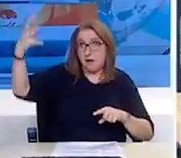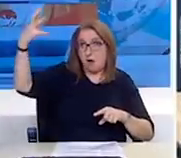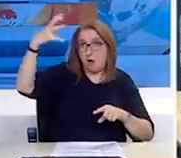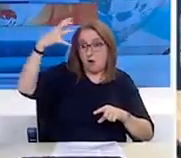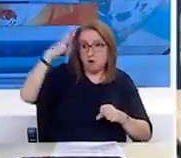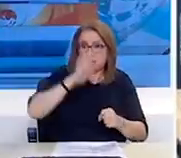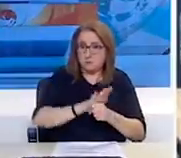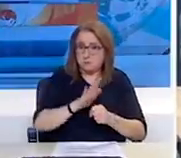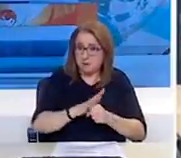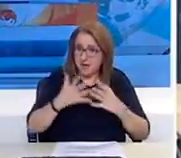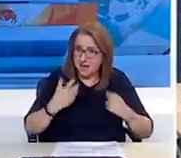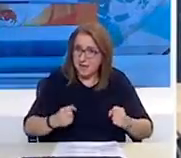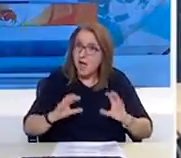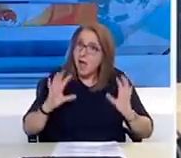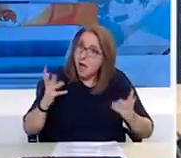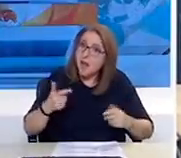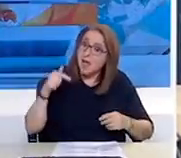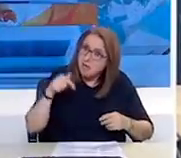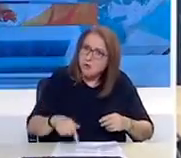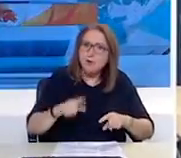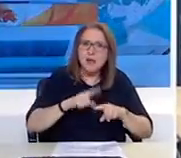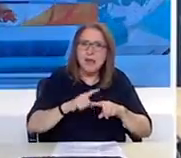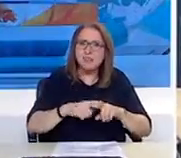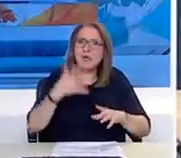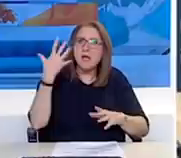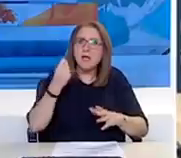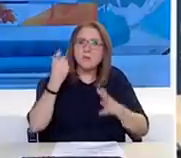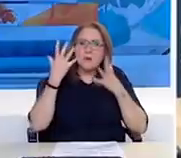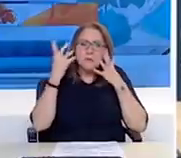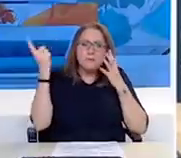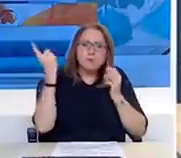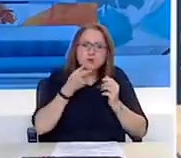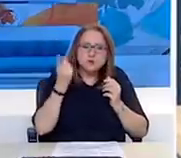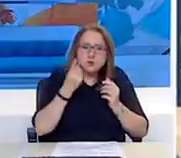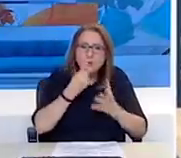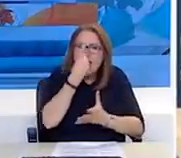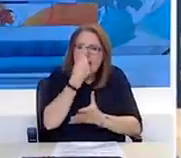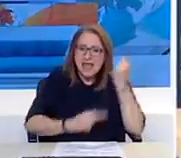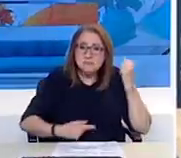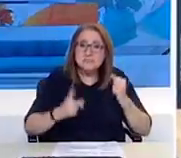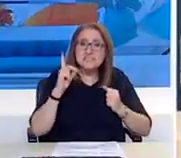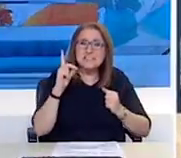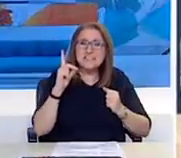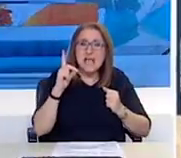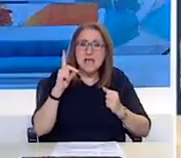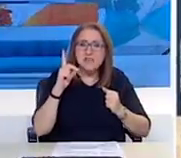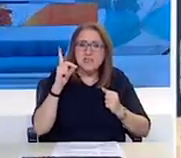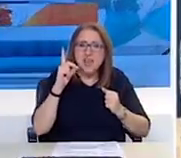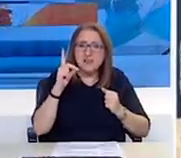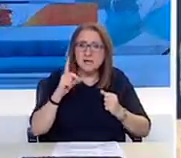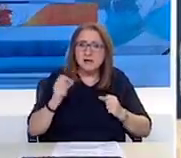είναι συγκλονιστικό το ότι και στην Ελλάδα υπάρχει μεγάλη έλλειψη ή μερική ή ανεπάρκεια βιταμίνης